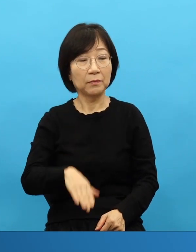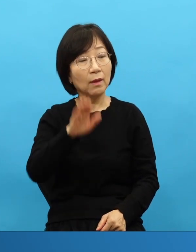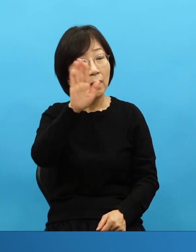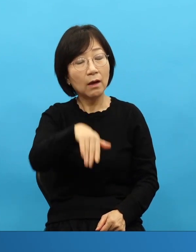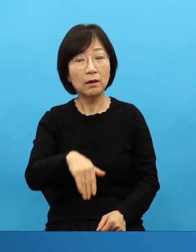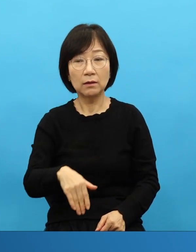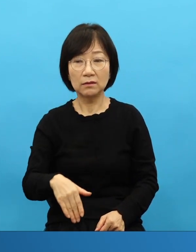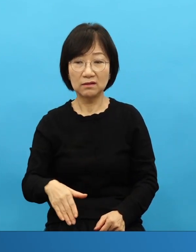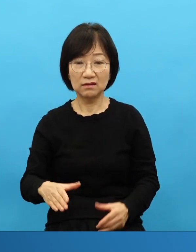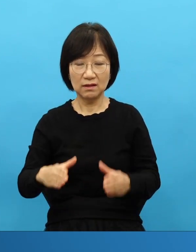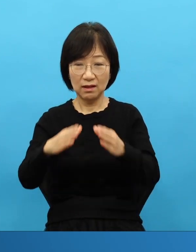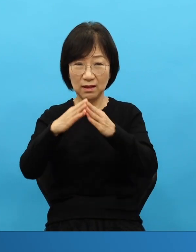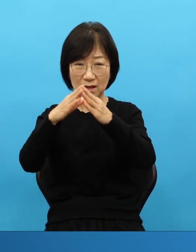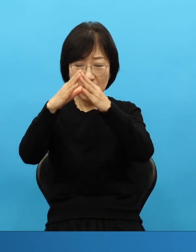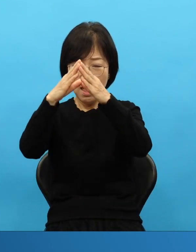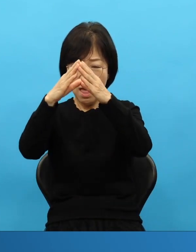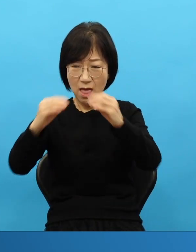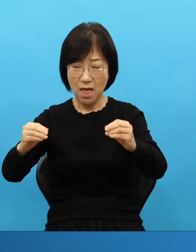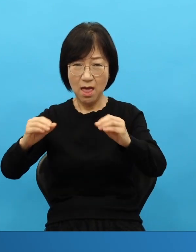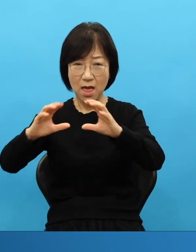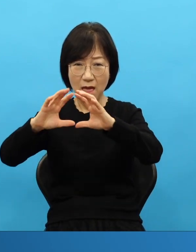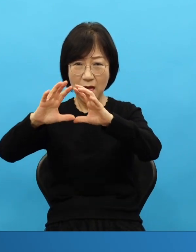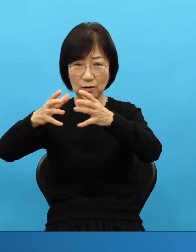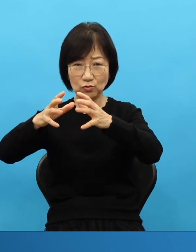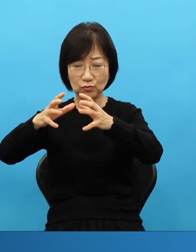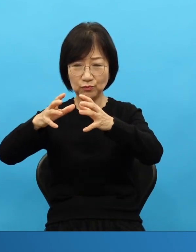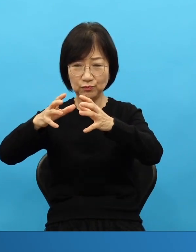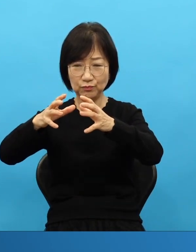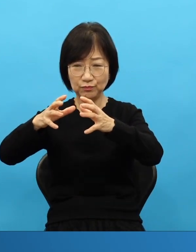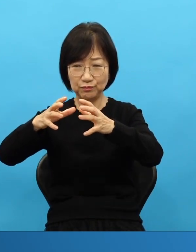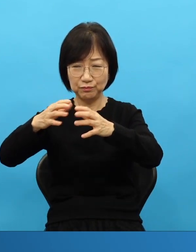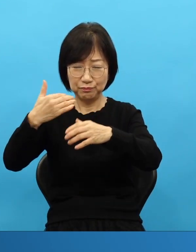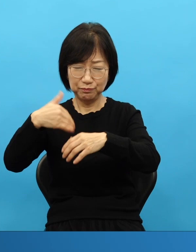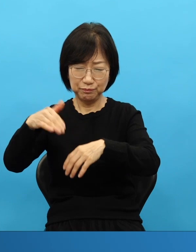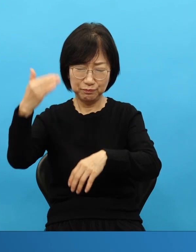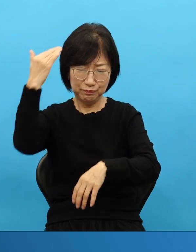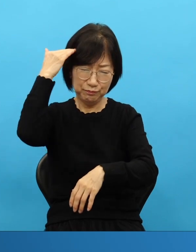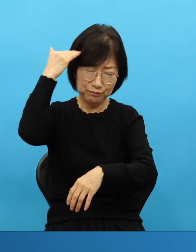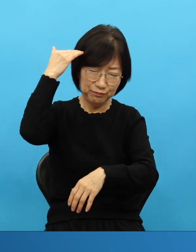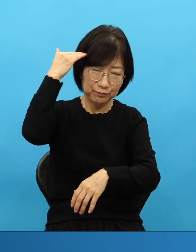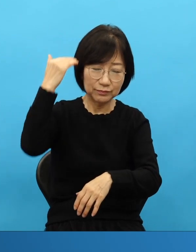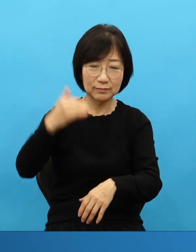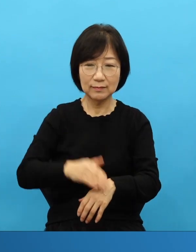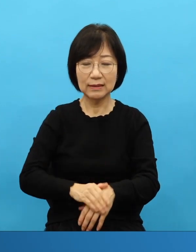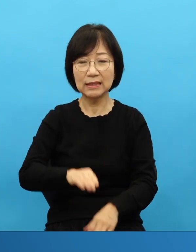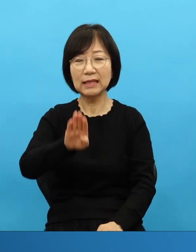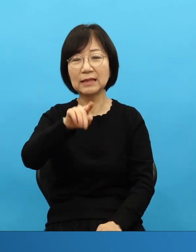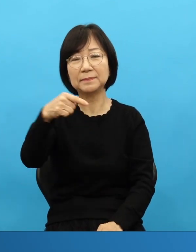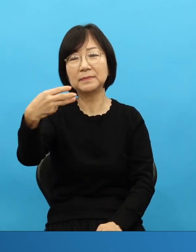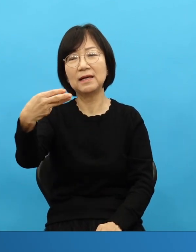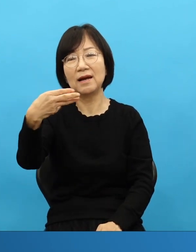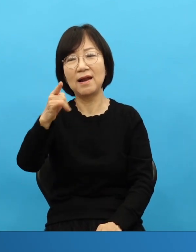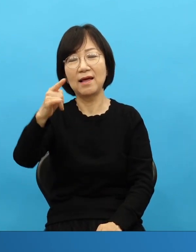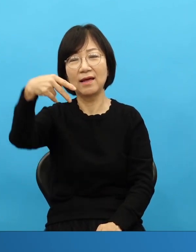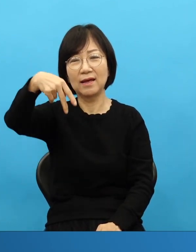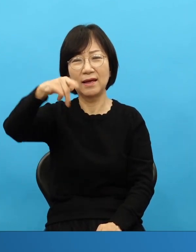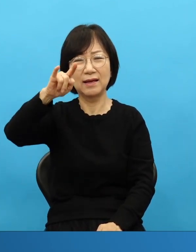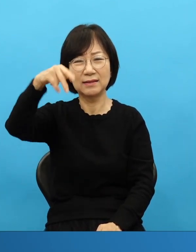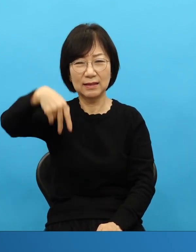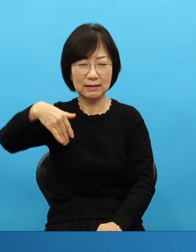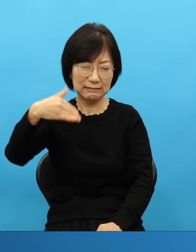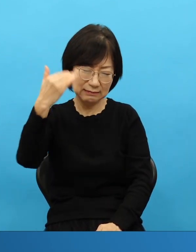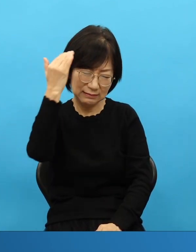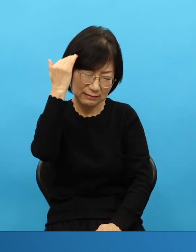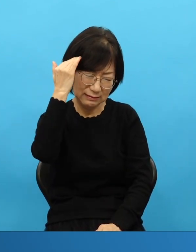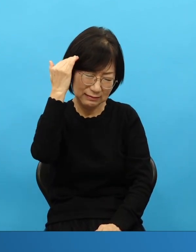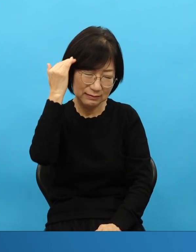당해야 되느냐? Then why do we have to be attacked by 왜 Egypt? 우리가 블레셋에게 당해야 Why 되느냐? do we have to be attacked by 왜 Philistia? 우리가 아수르에게 당해야 Why do we 되느냐? have to be attacked by